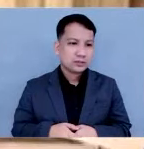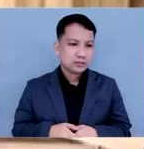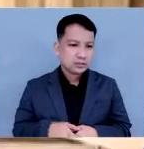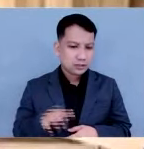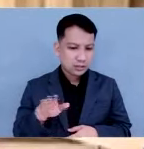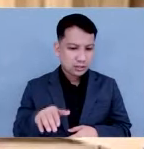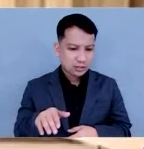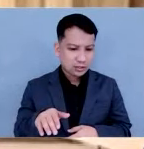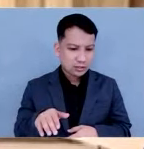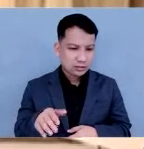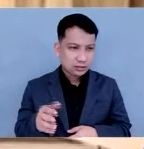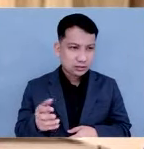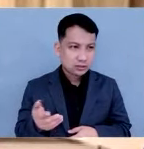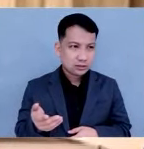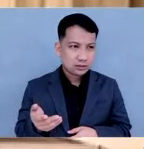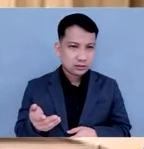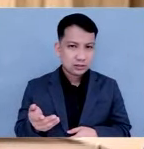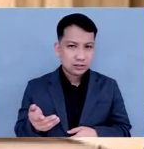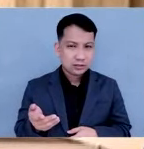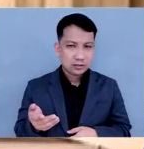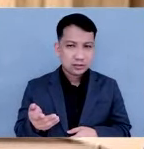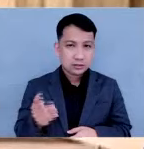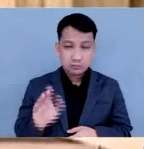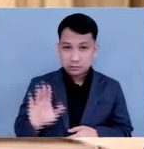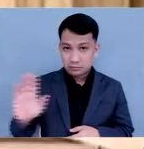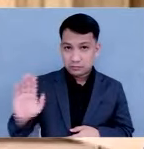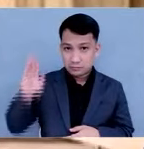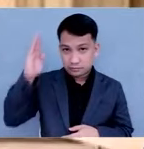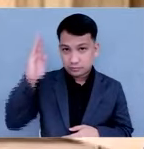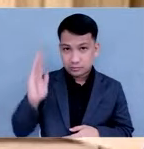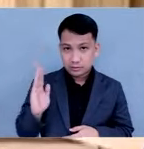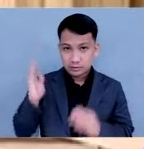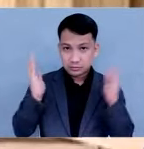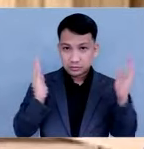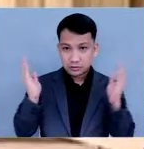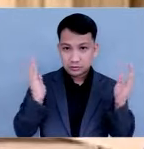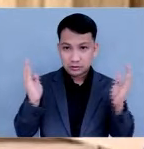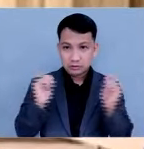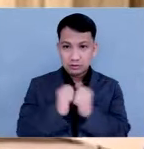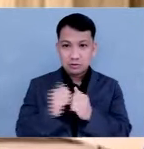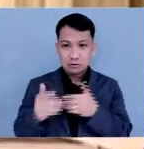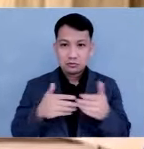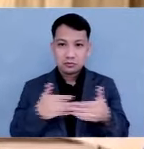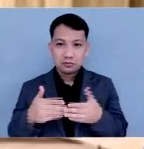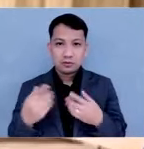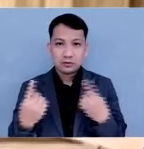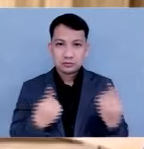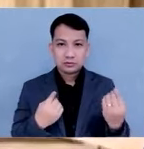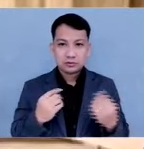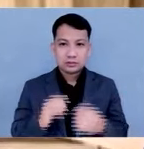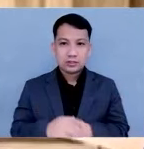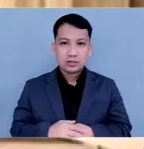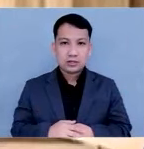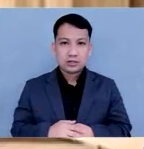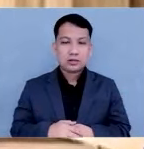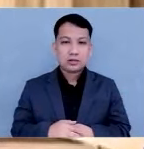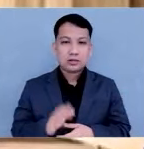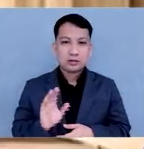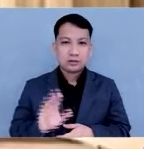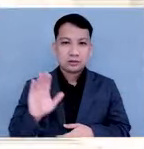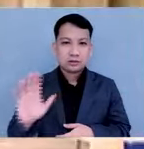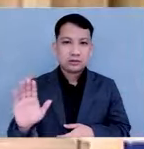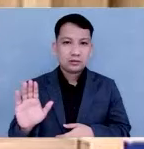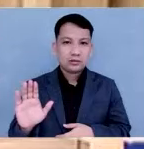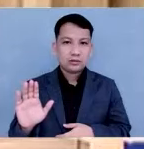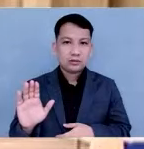sa Diyos ang kanilang pinagsisilbihan at kung ano man yung gagawin nila ay yun yung parang kanilang passes to